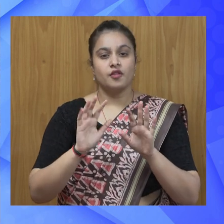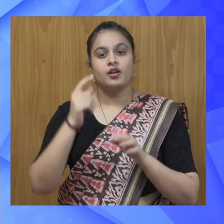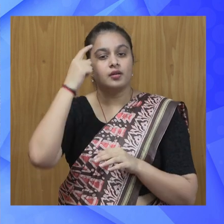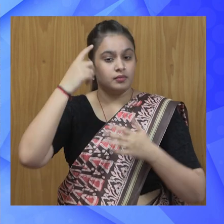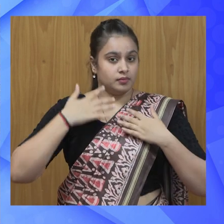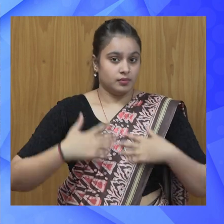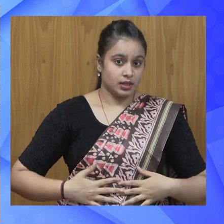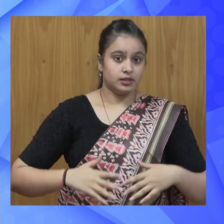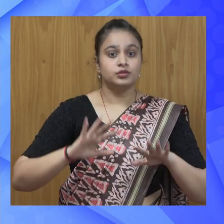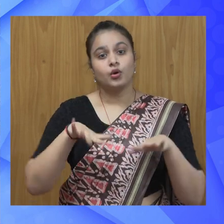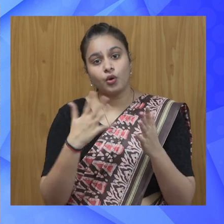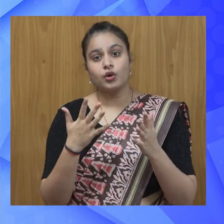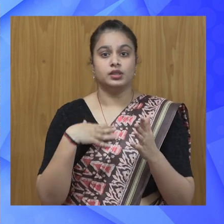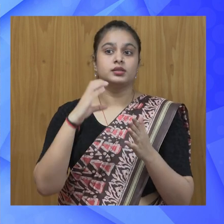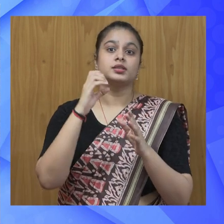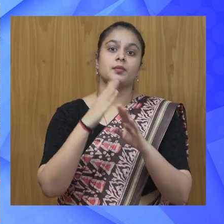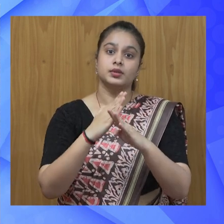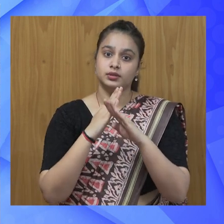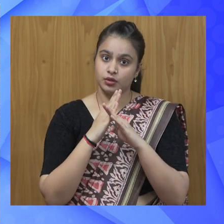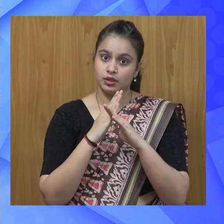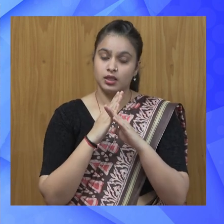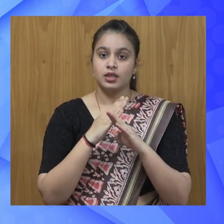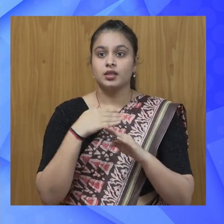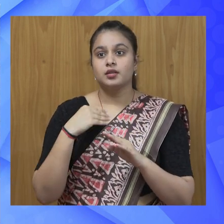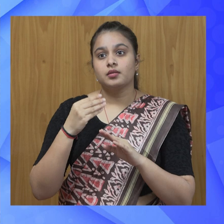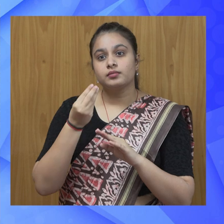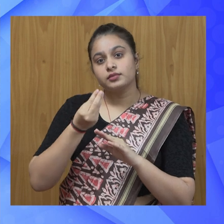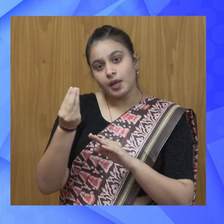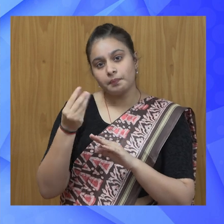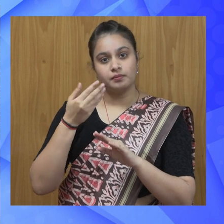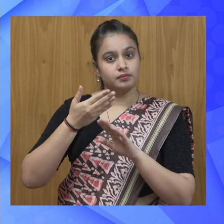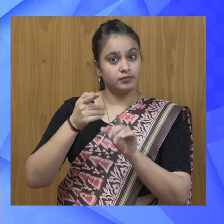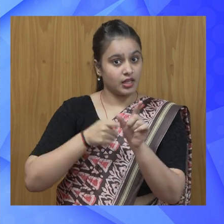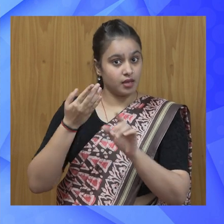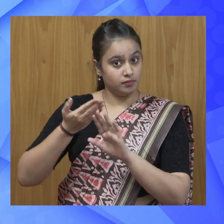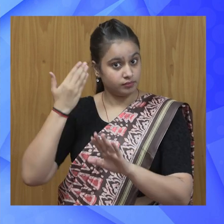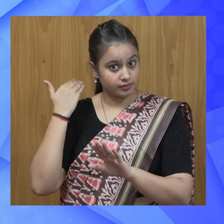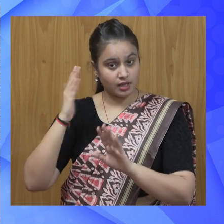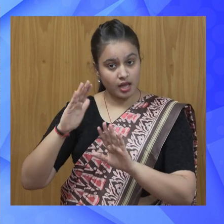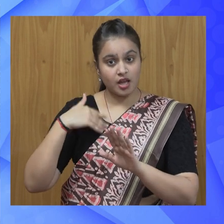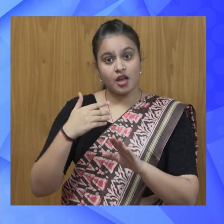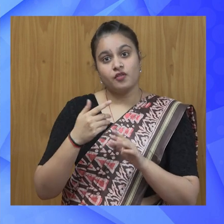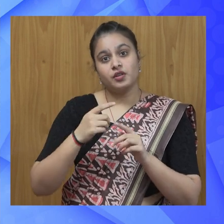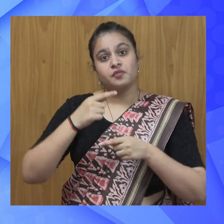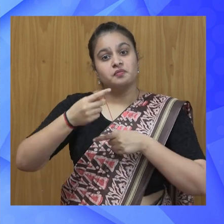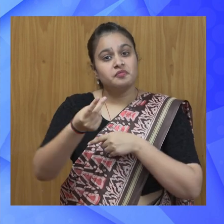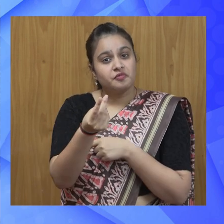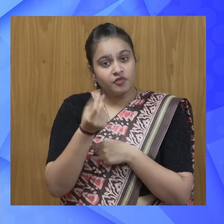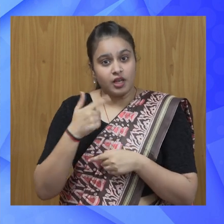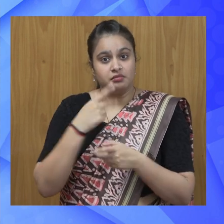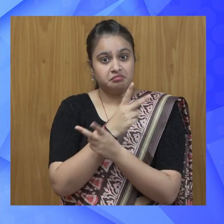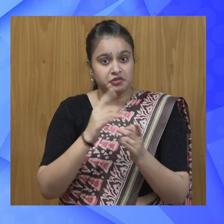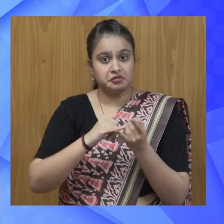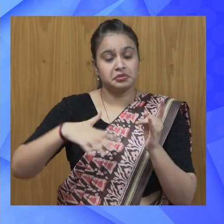मानसिक स्वास्थ्य और साइबर सिक्योरिटी. पिछले कुछ सालों में इतनी तेजी से सामाजिक